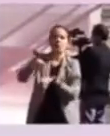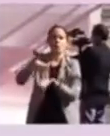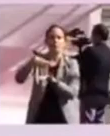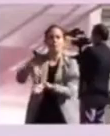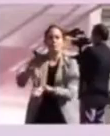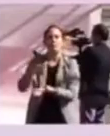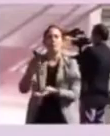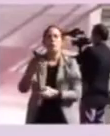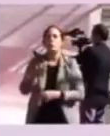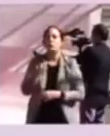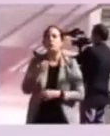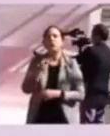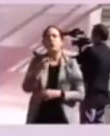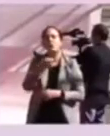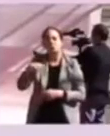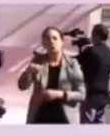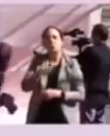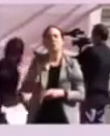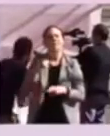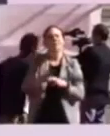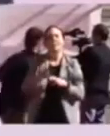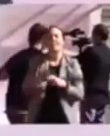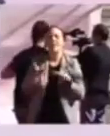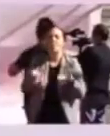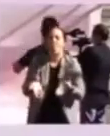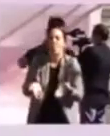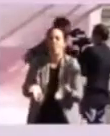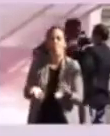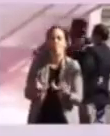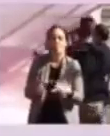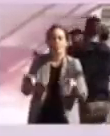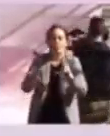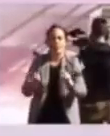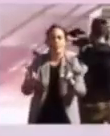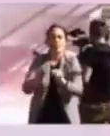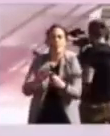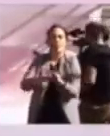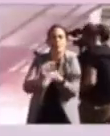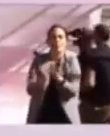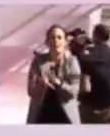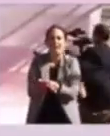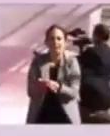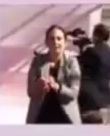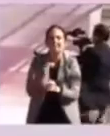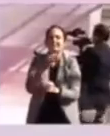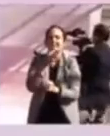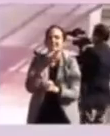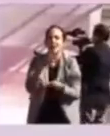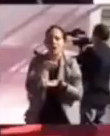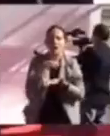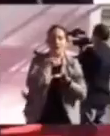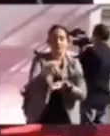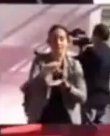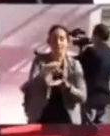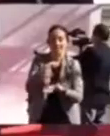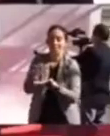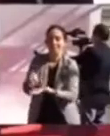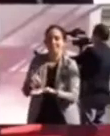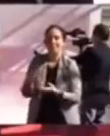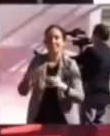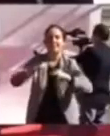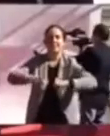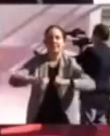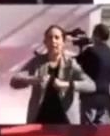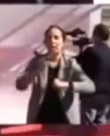adesso a un rinnovo dei contratti cioè investire sulla sanità vuol dire investire sul lavoro delle